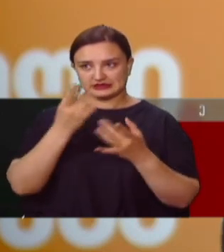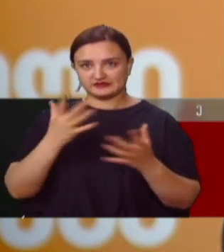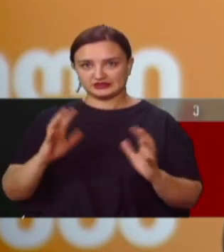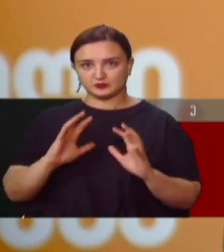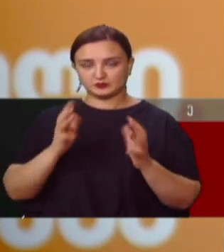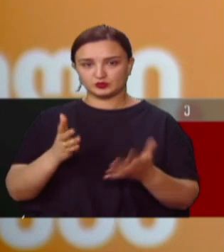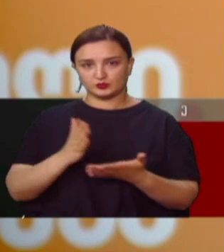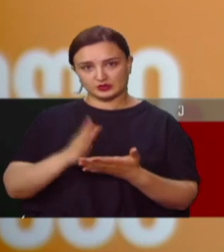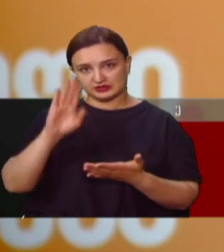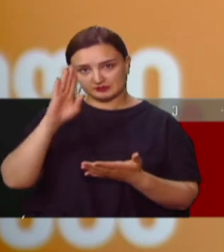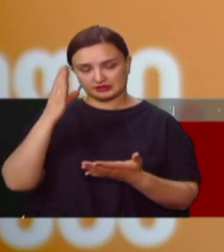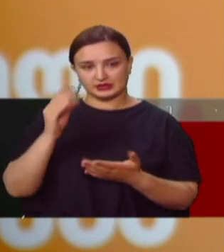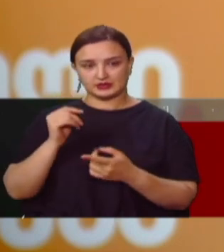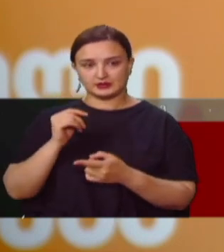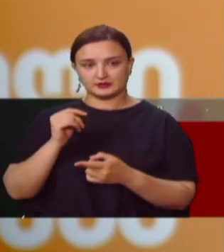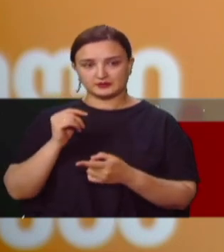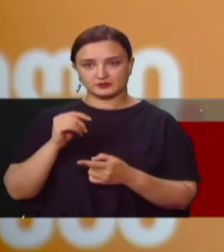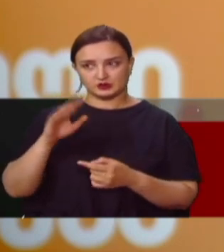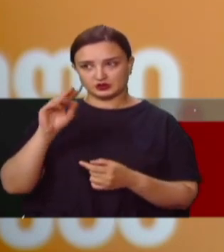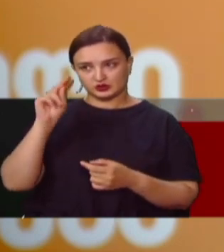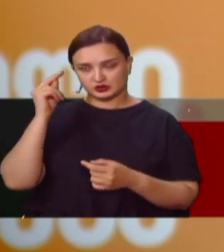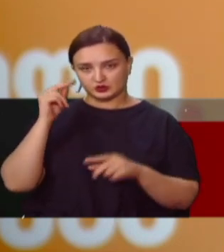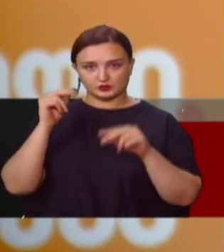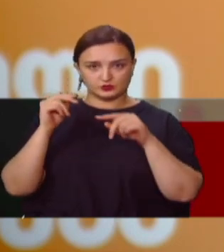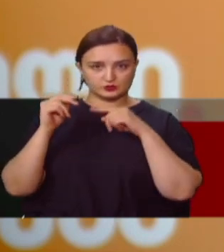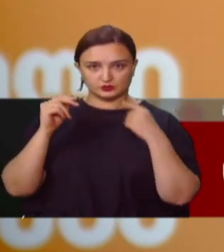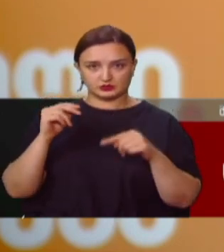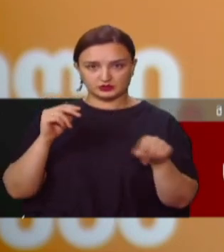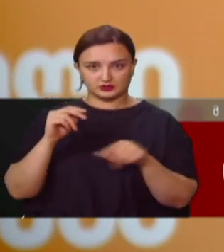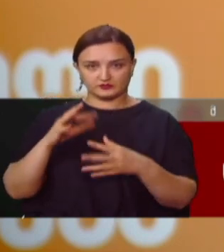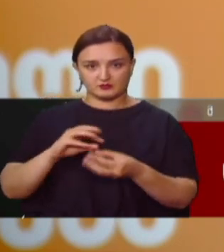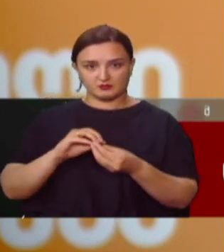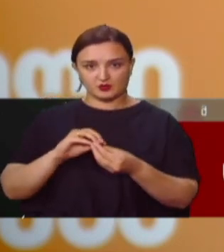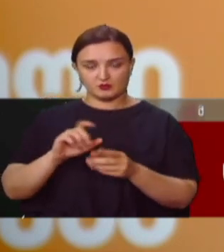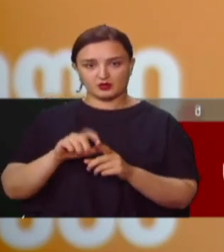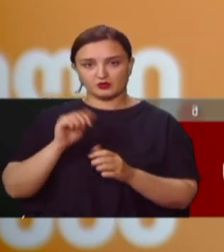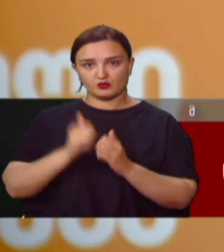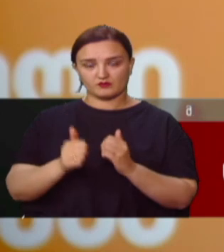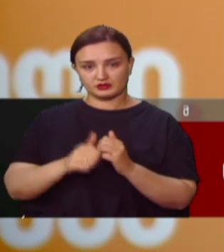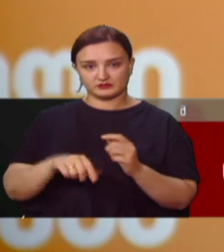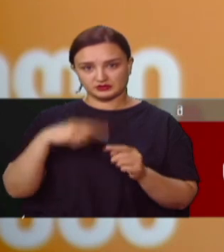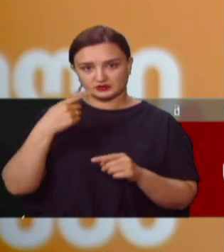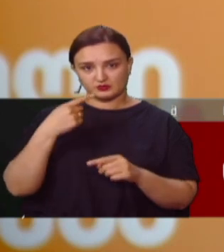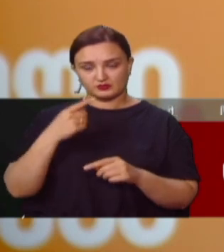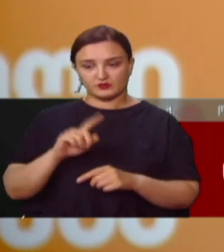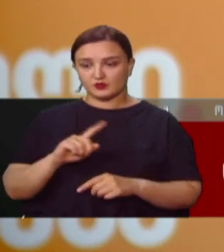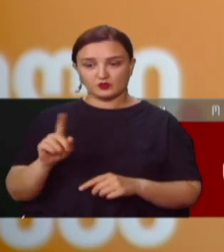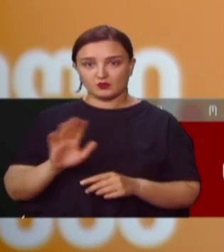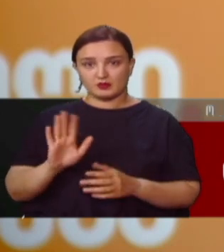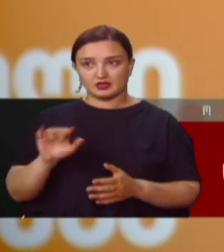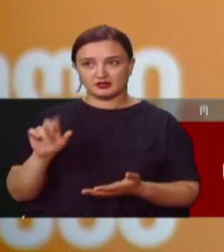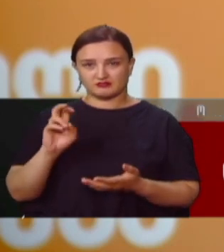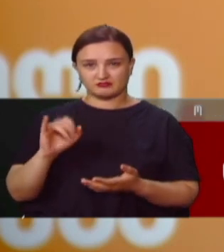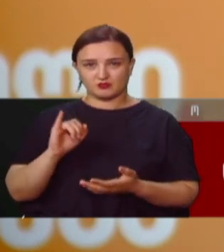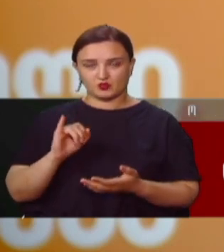არის მტერი, ჩინეთი და რუსეთი არის მეგობარი, ამაზე საუბრობენ ყოველთვის და რომ არა ბოროტი